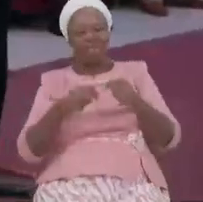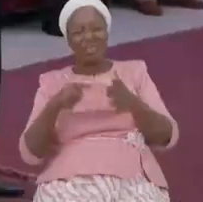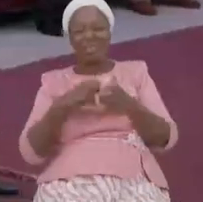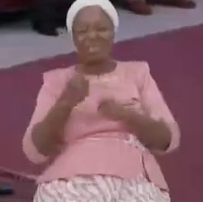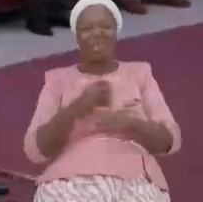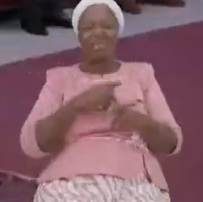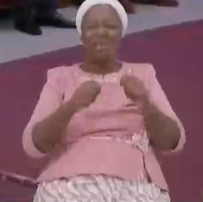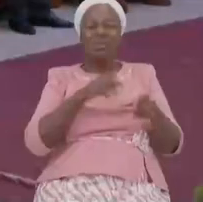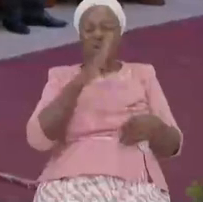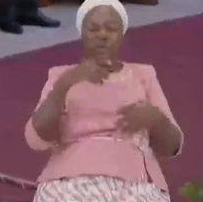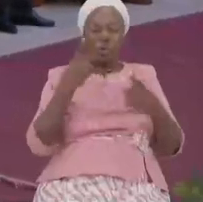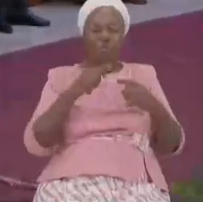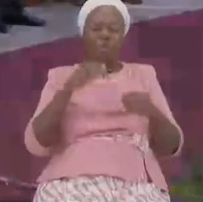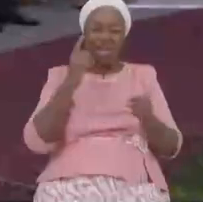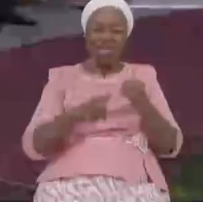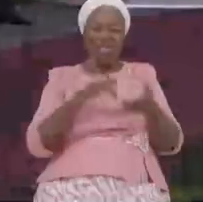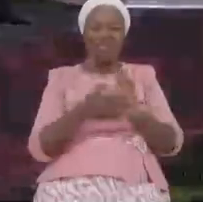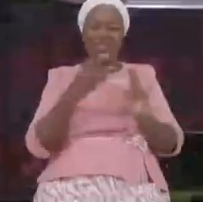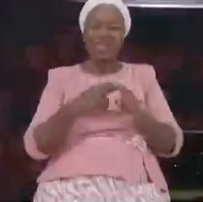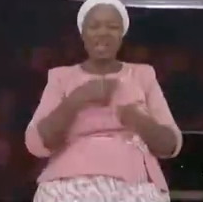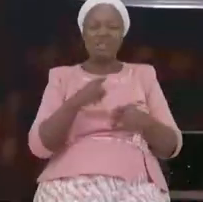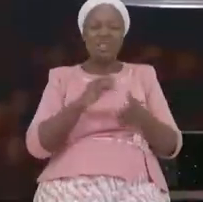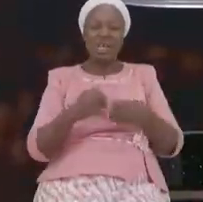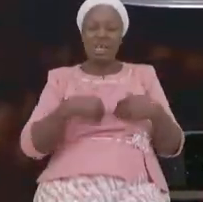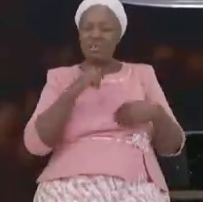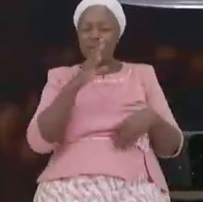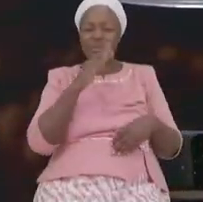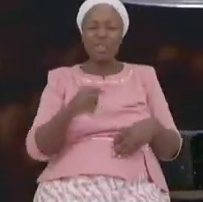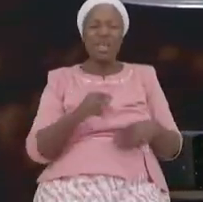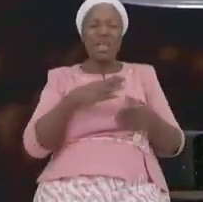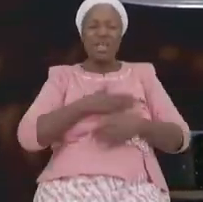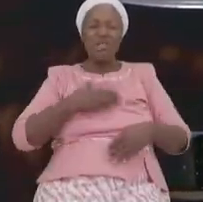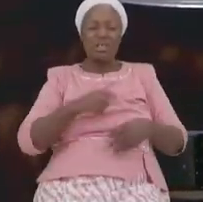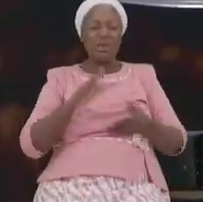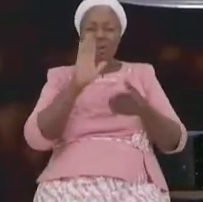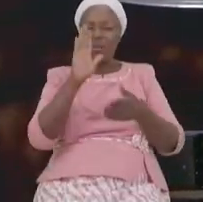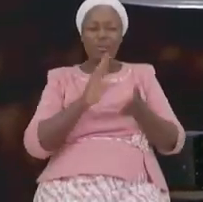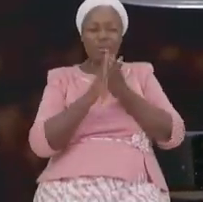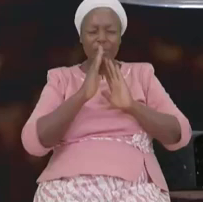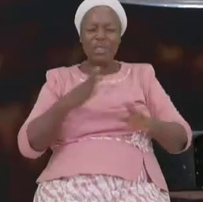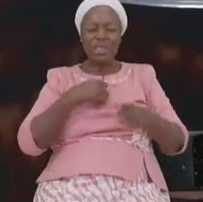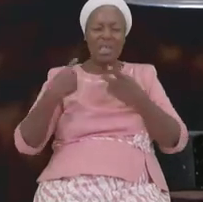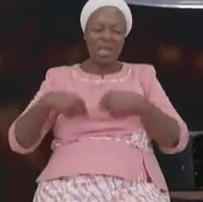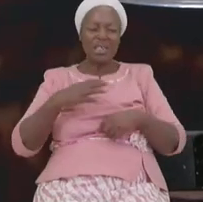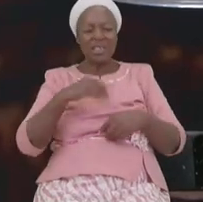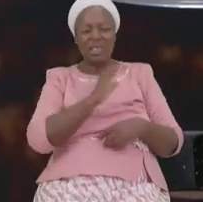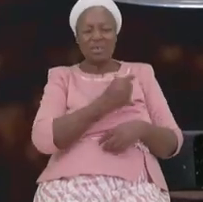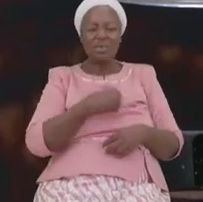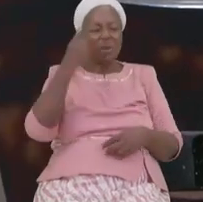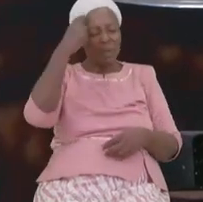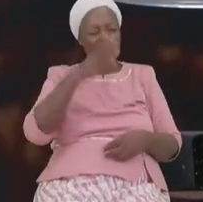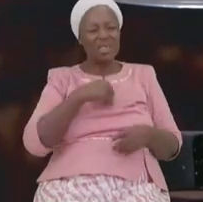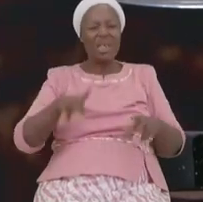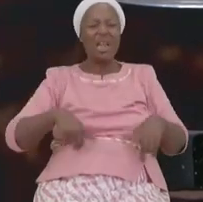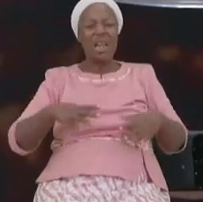Et ceux qui ne jouissaient pas de ta paix dans leur cœur, dans leur âme et dans leur pensée, dans leur vie, dans leur famille,